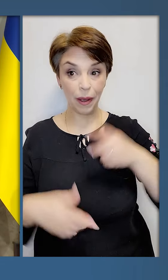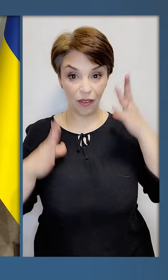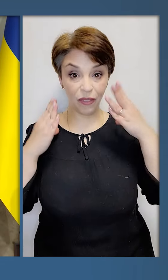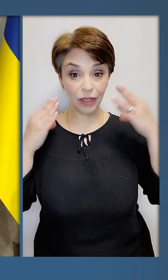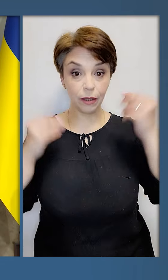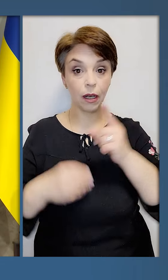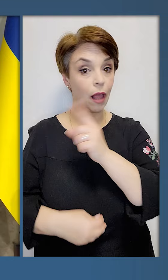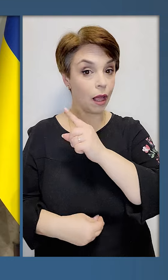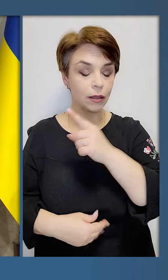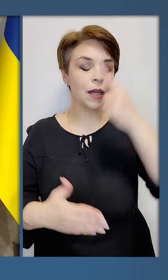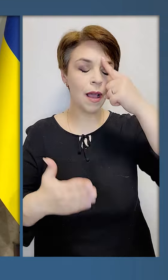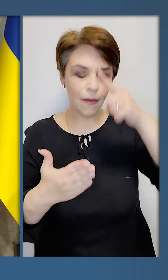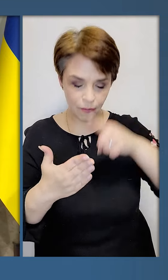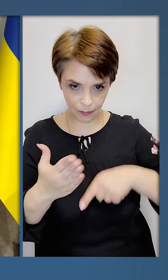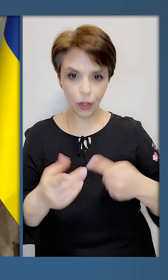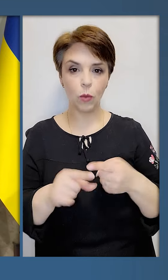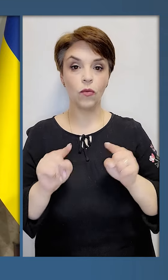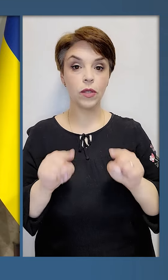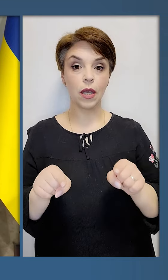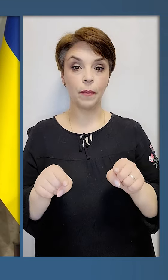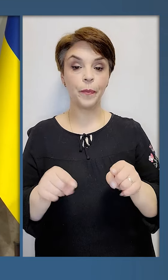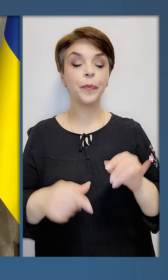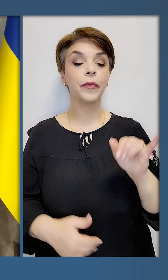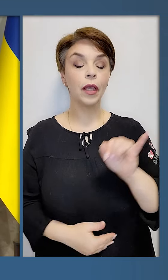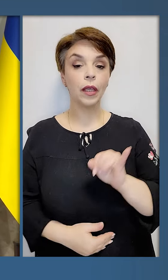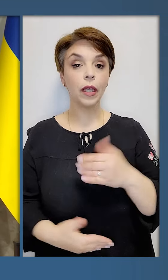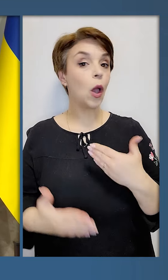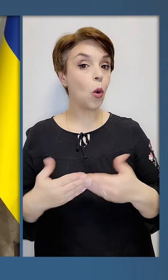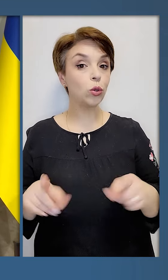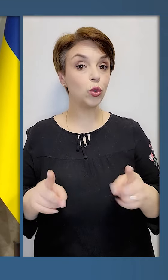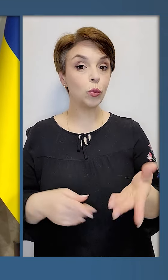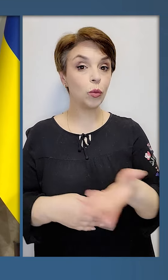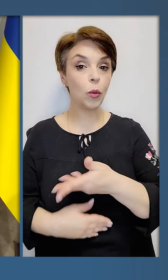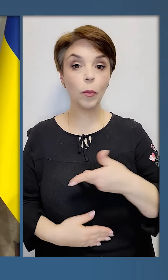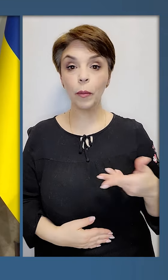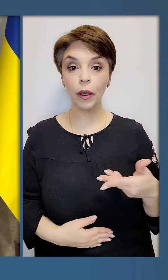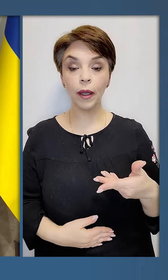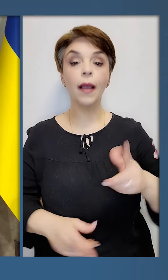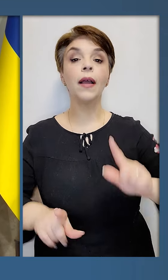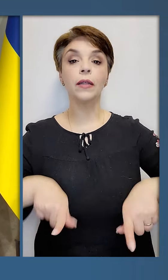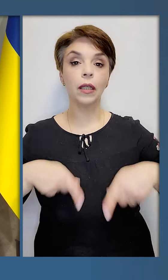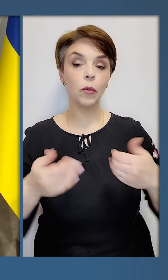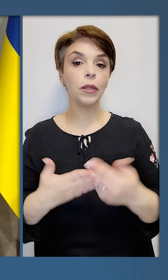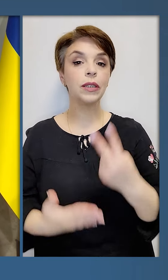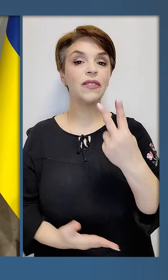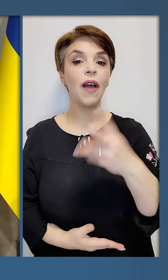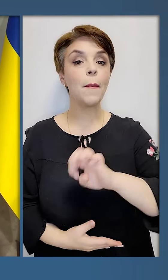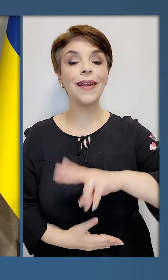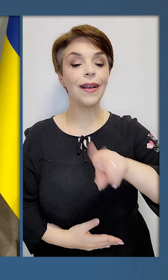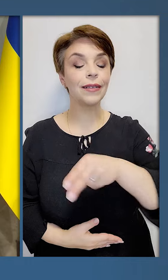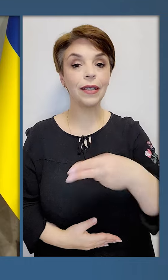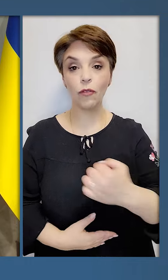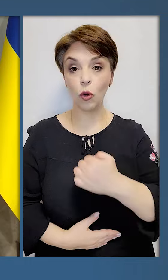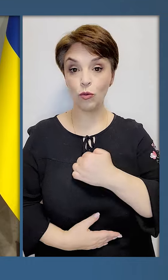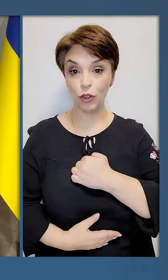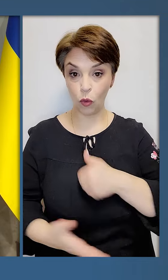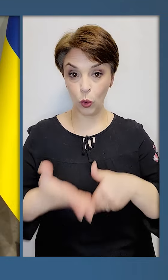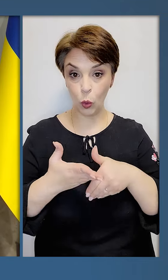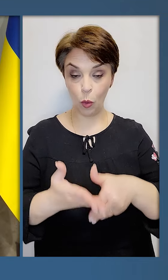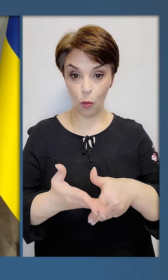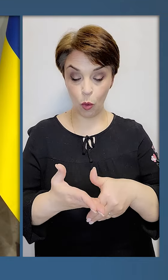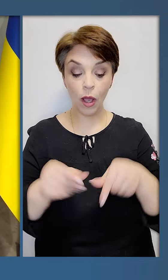Нідерландах віримо в це. І ось чому ми надамо принаймні 2 мільярди євро військової